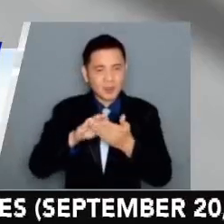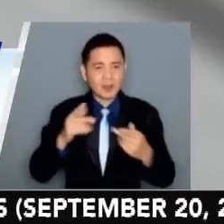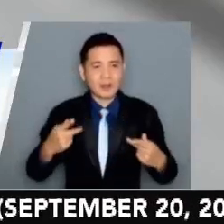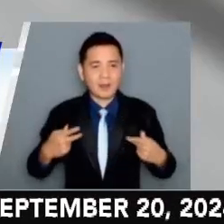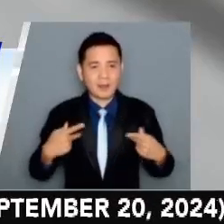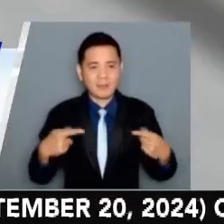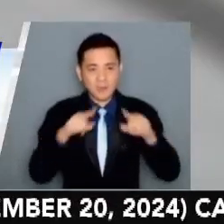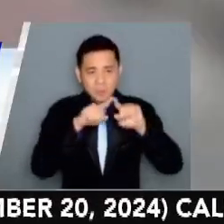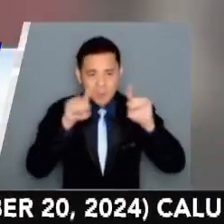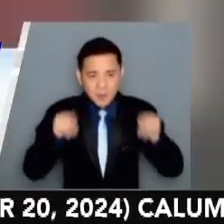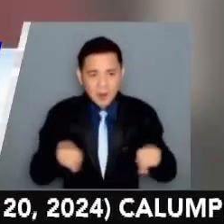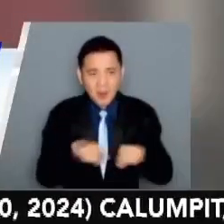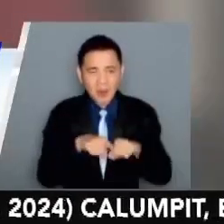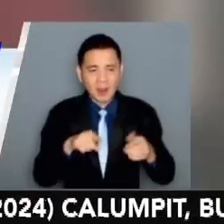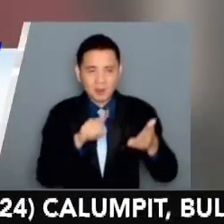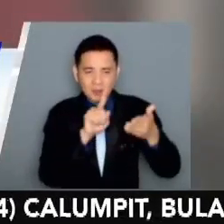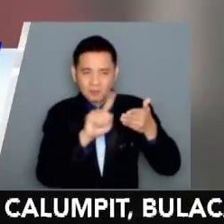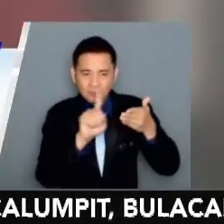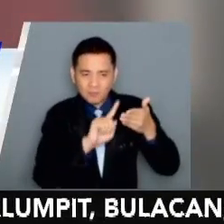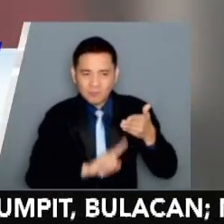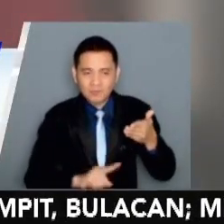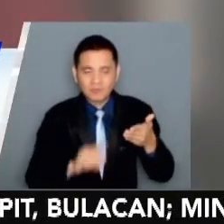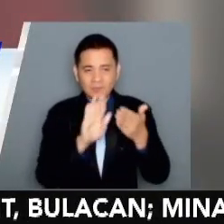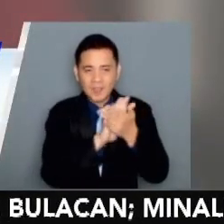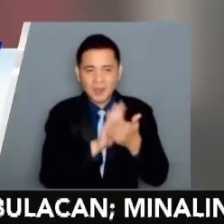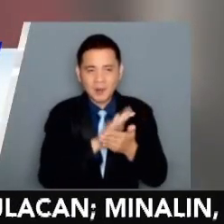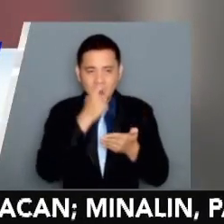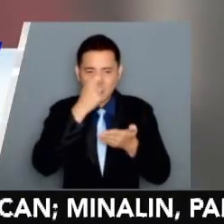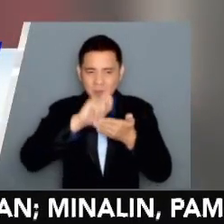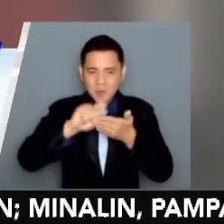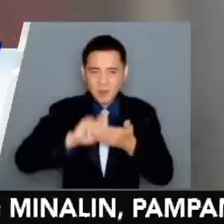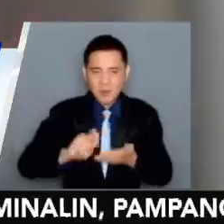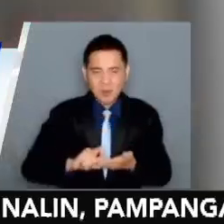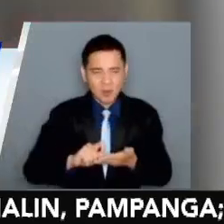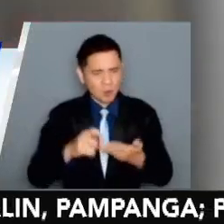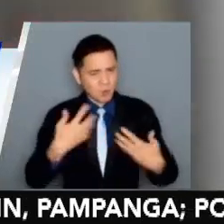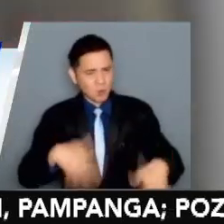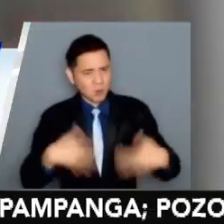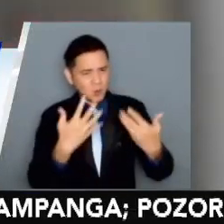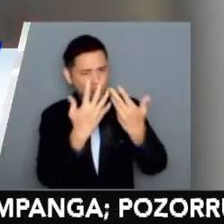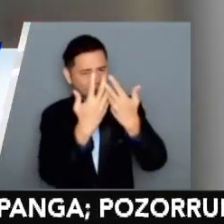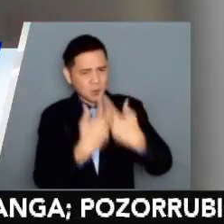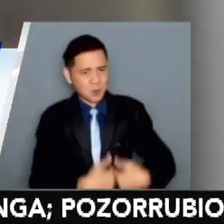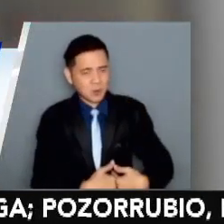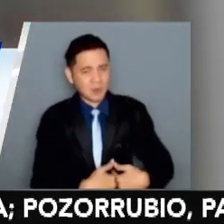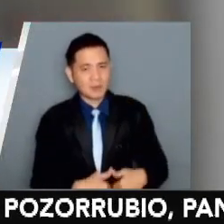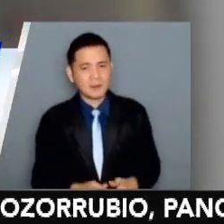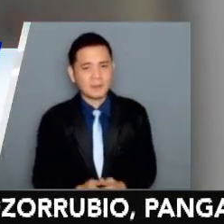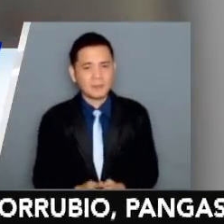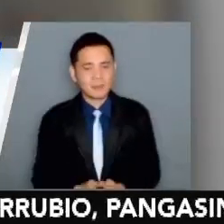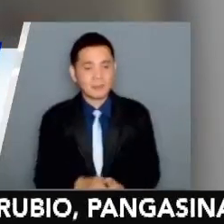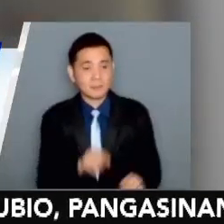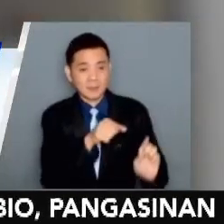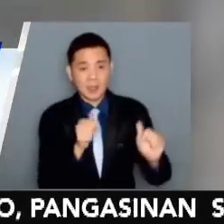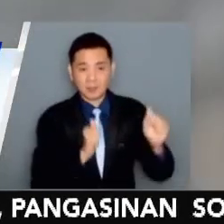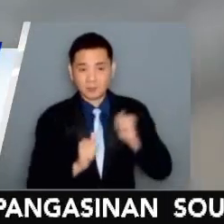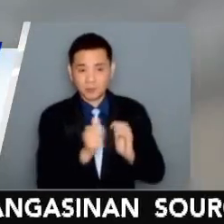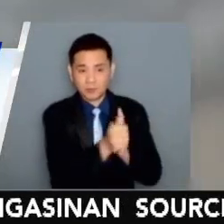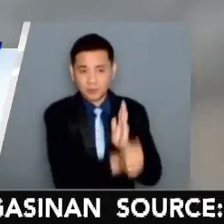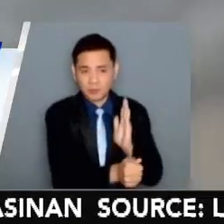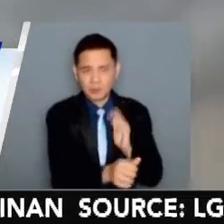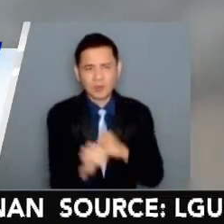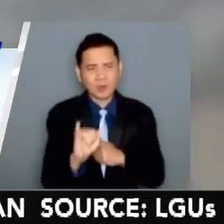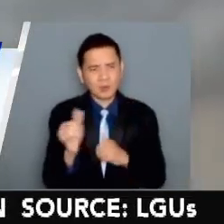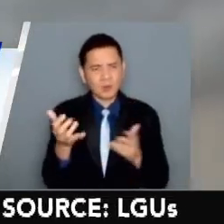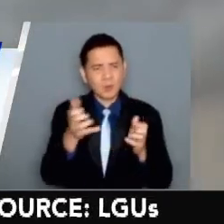In his element talaga ang ating future pilot. Bukod sa pag-arte, busy ngayon si Xian sa pag-explore sa iba't ibang hobbies